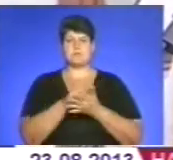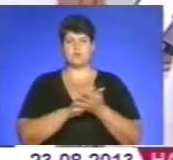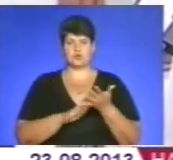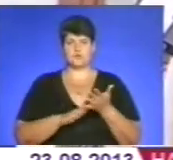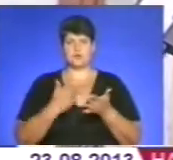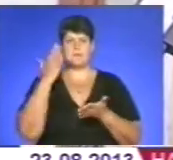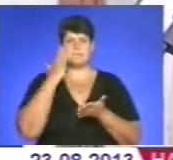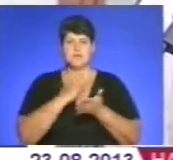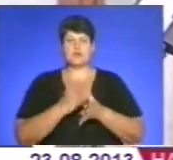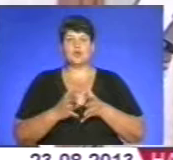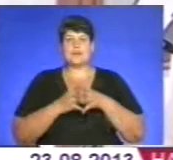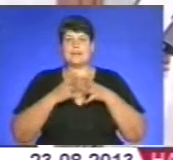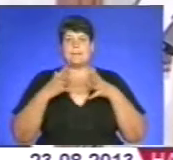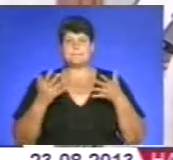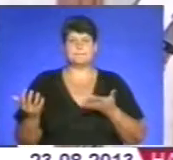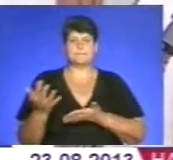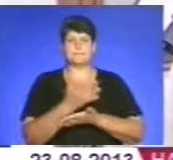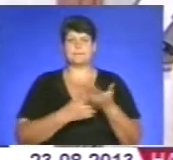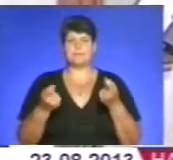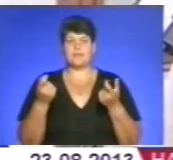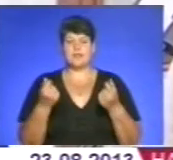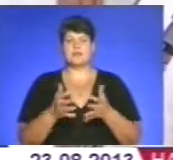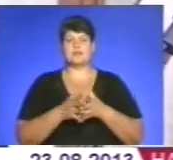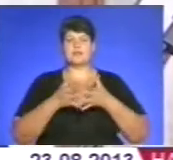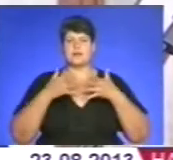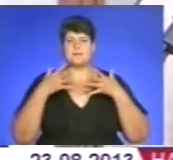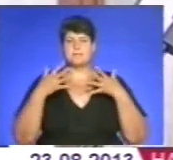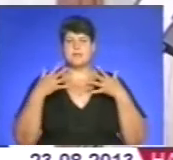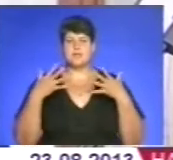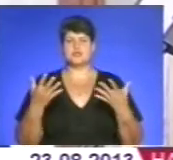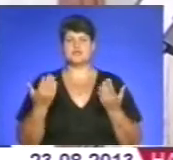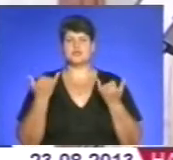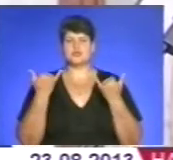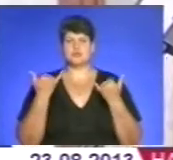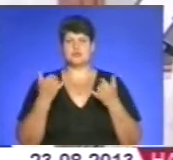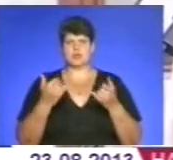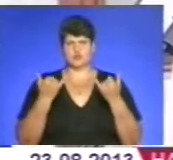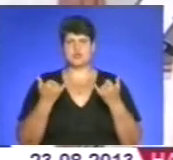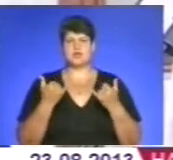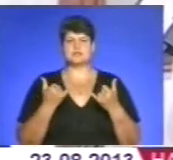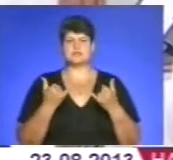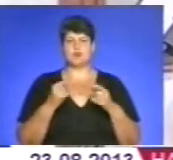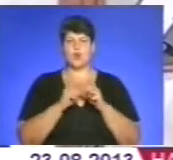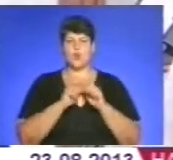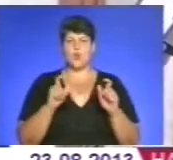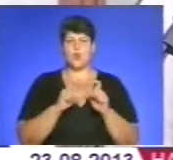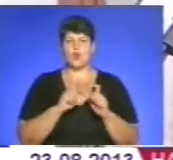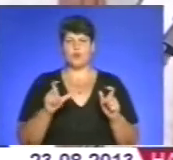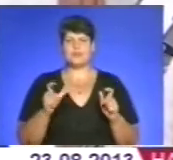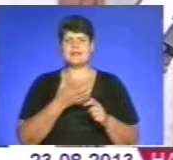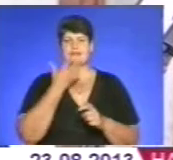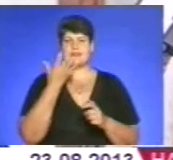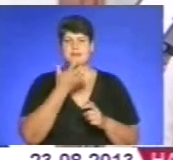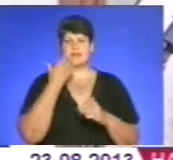маємо найбільші вали, найбільші урожаї зернових. Ми маємо сьогодні найбільші, найсучасніші комплекси, найсучасніші